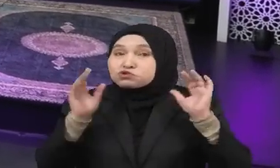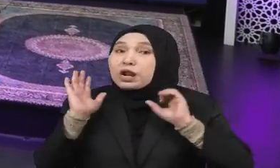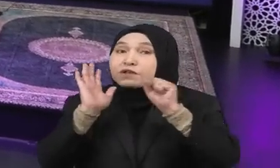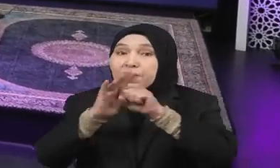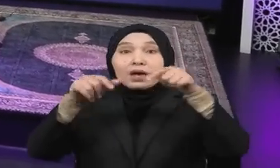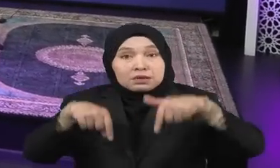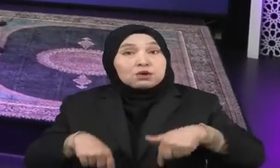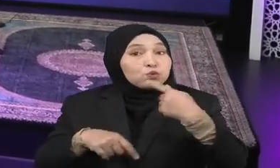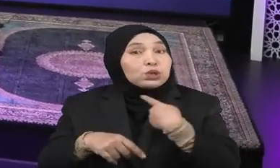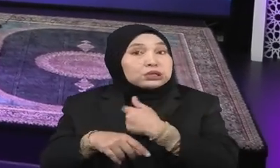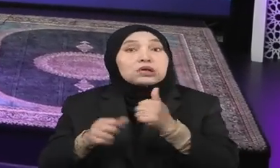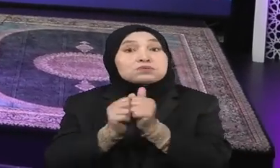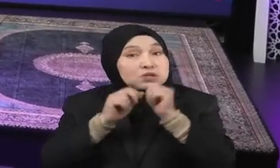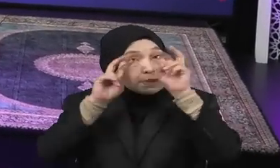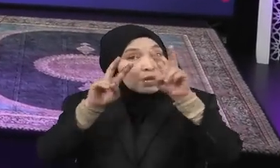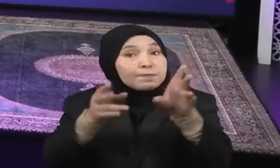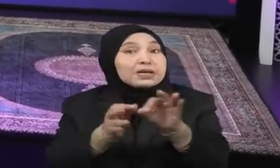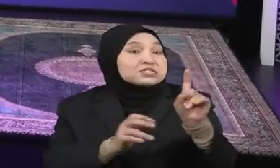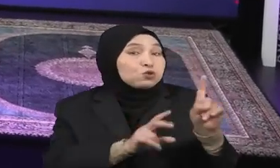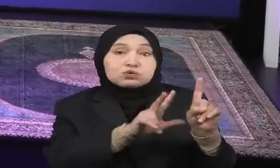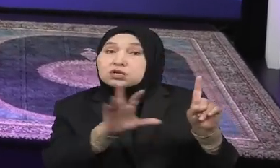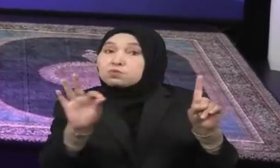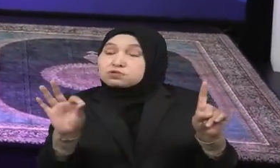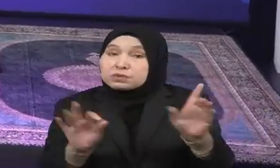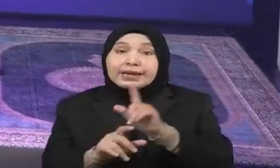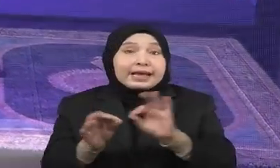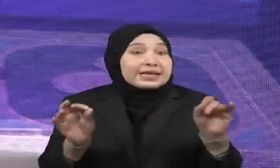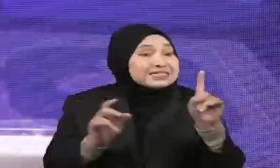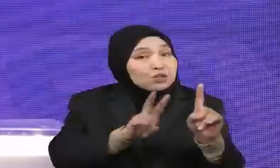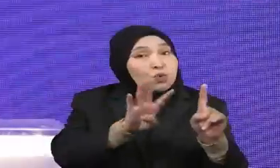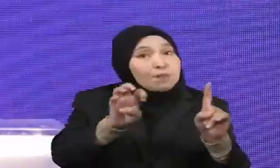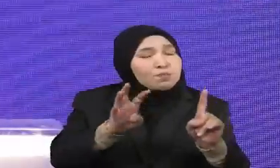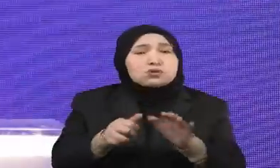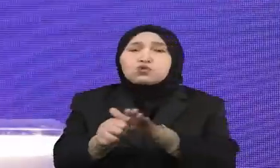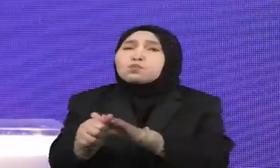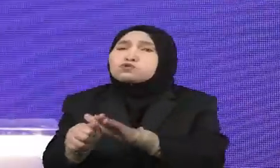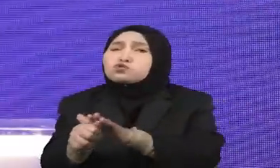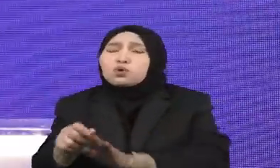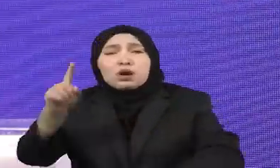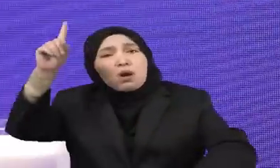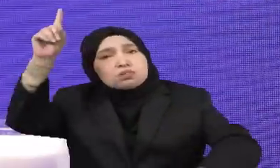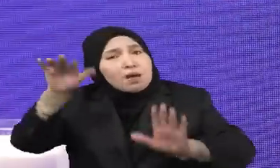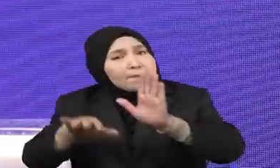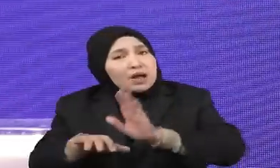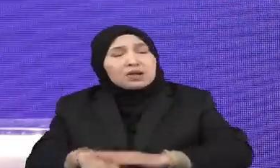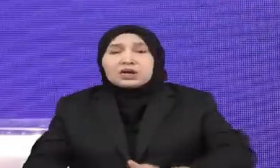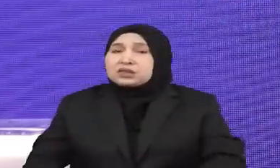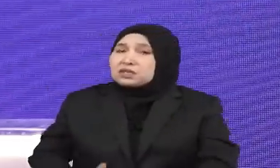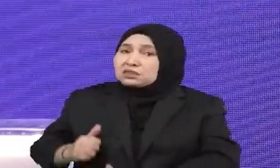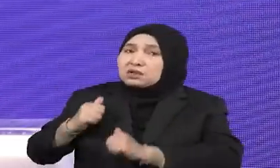kita melihat pada ayat 139 dan ayat 140 sebagai satu bujukan Allah Subhanahu Wa Ta'Ala kepada